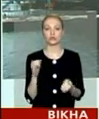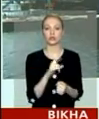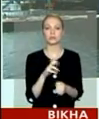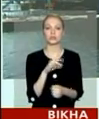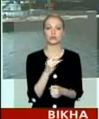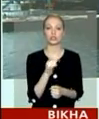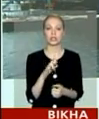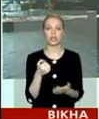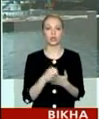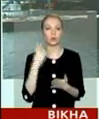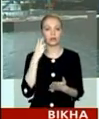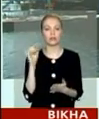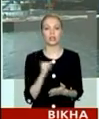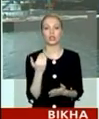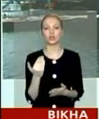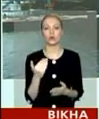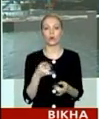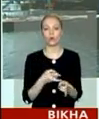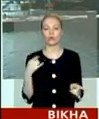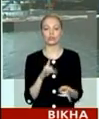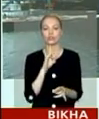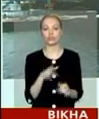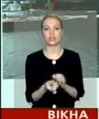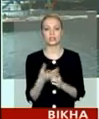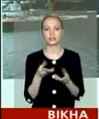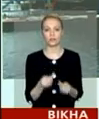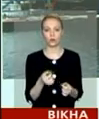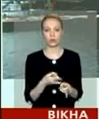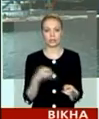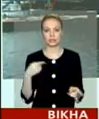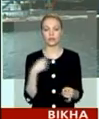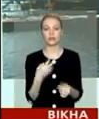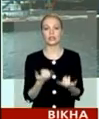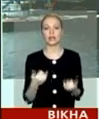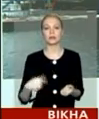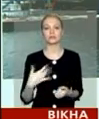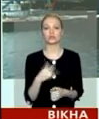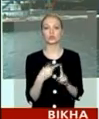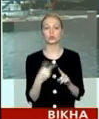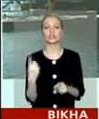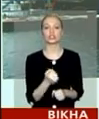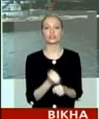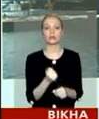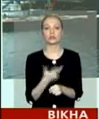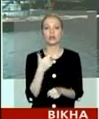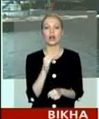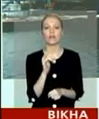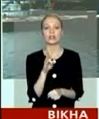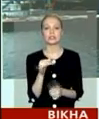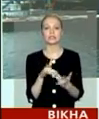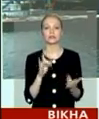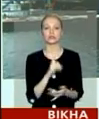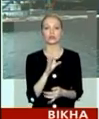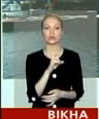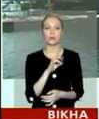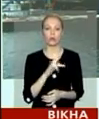Межигір'я до Києва. І його кортеж не створює тисняви. Для президента вже другий тиждень працює гаванський міст із